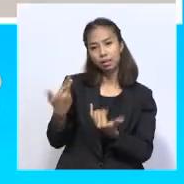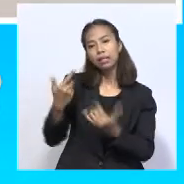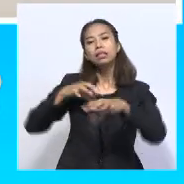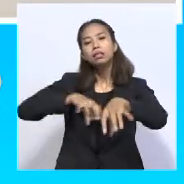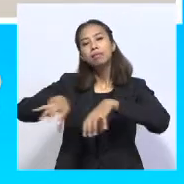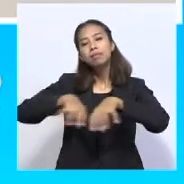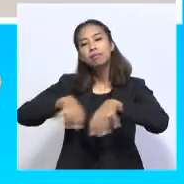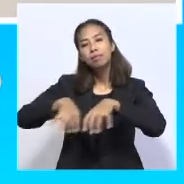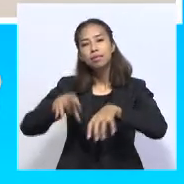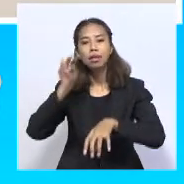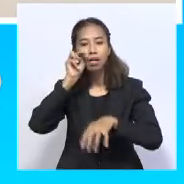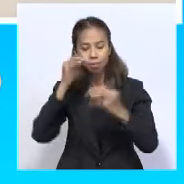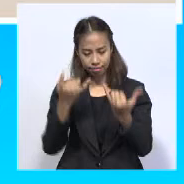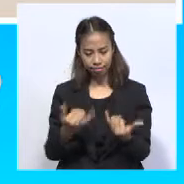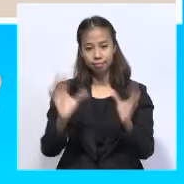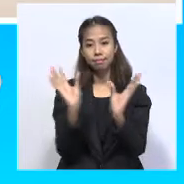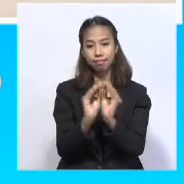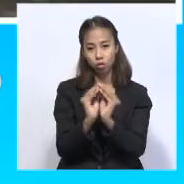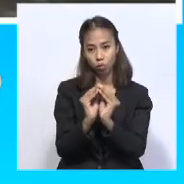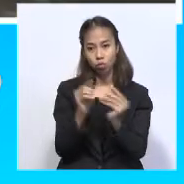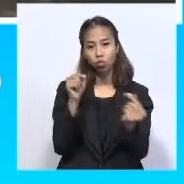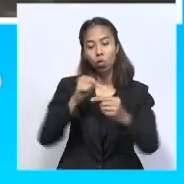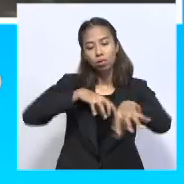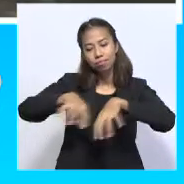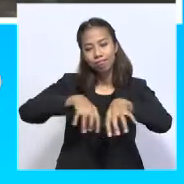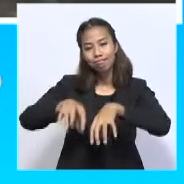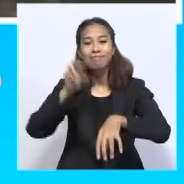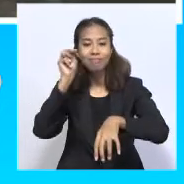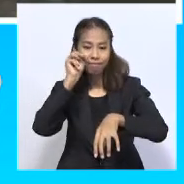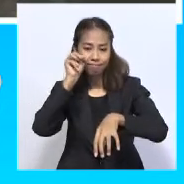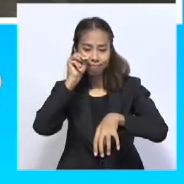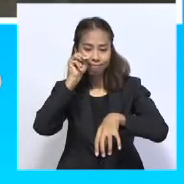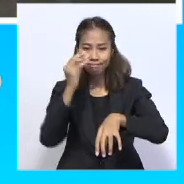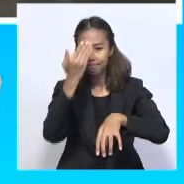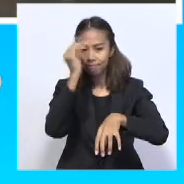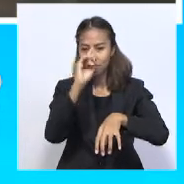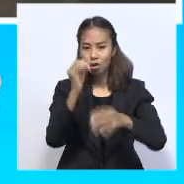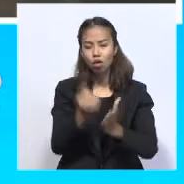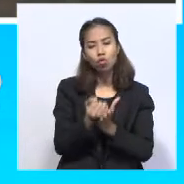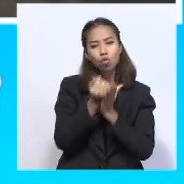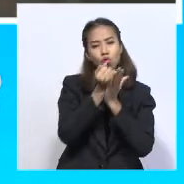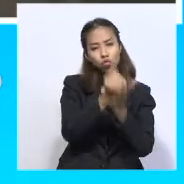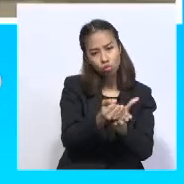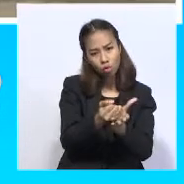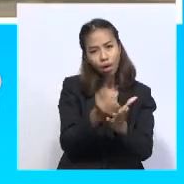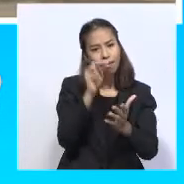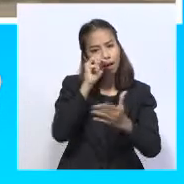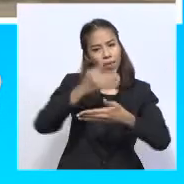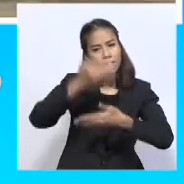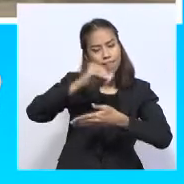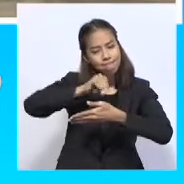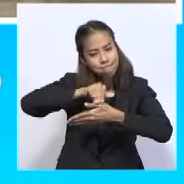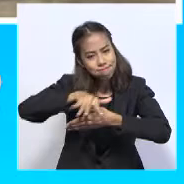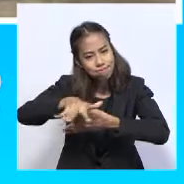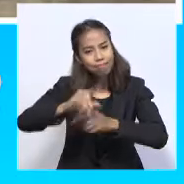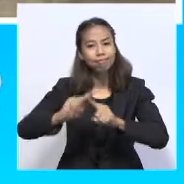มาอยู่นะครับวันนี้เราก็ประชุมเรื่องของคณะกรรมการบริหารจัดการน้ำมาอยู่นะครับในการที่จะลดส่วนไหนหรือส่วนไหนที่ต้องระบายน้ำออกมาซึ่